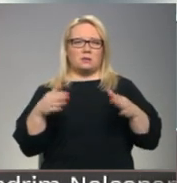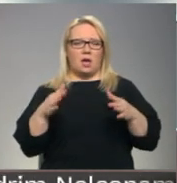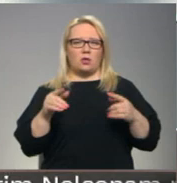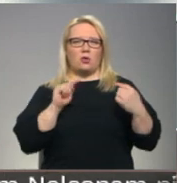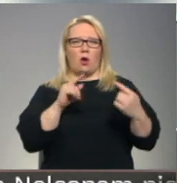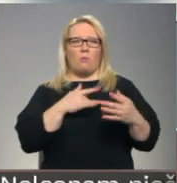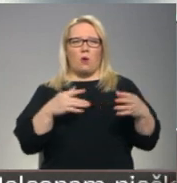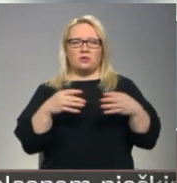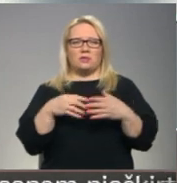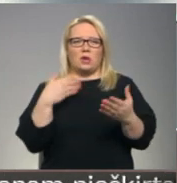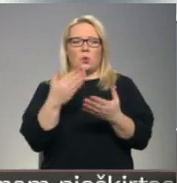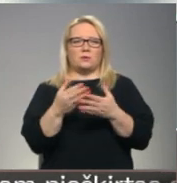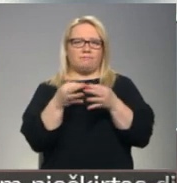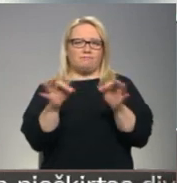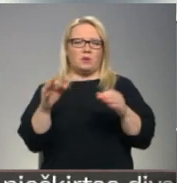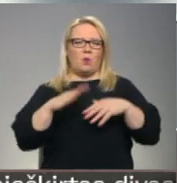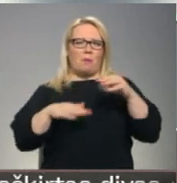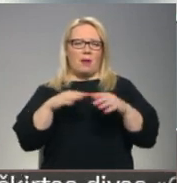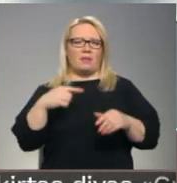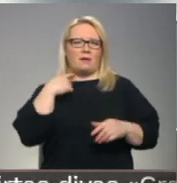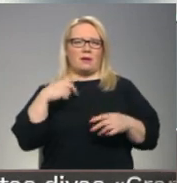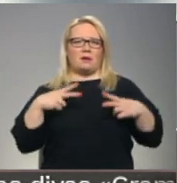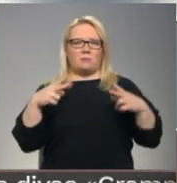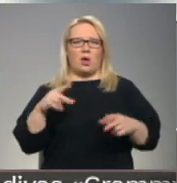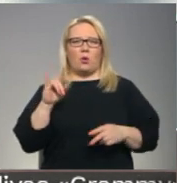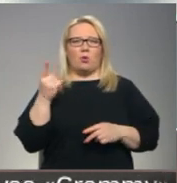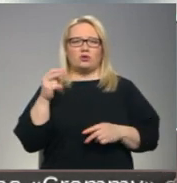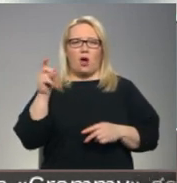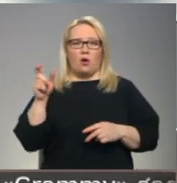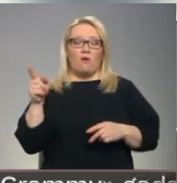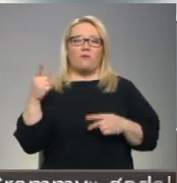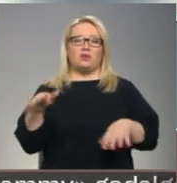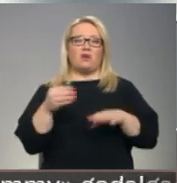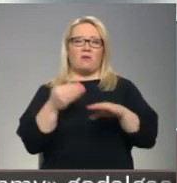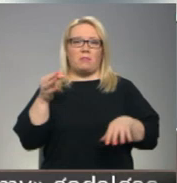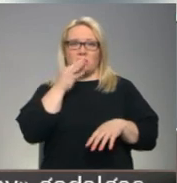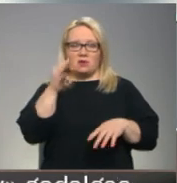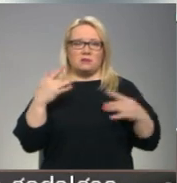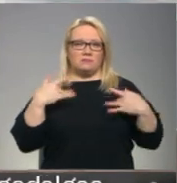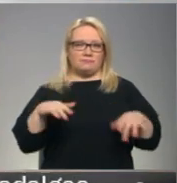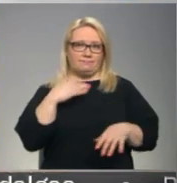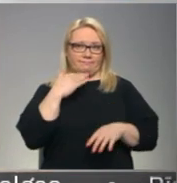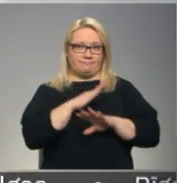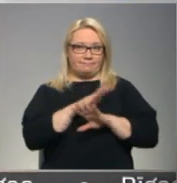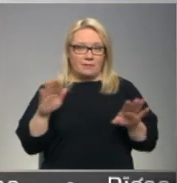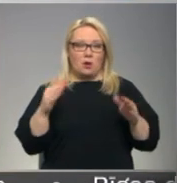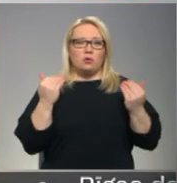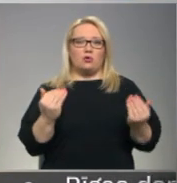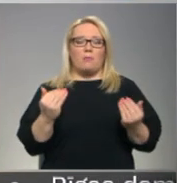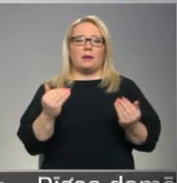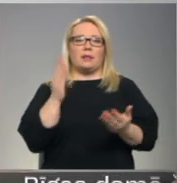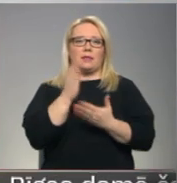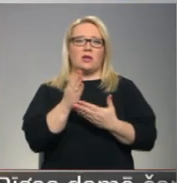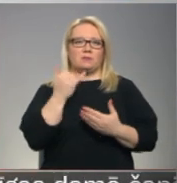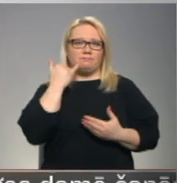opozīcija rosina atstādināt no amata Rīgas mēru Nilu Ušakovu, kurš, kā jau ziņots, iepriekš ir paziņojis, ka atkāpties negrasās. Un šobrīd tieši raidē